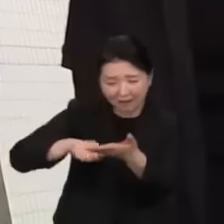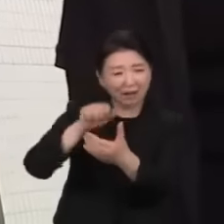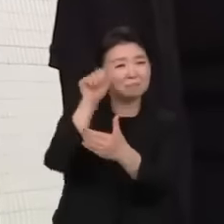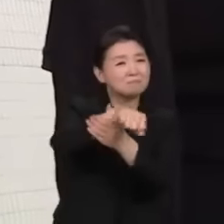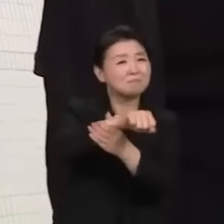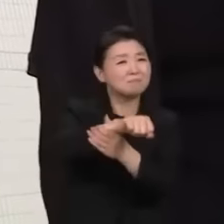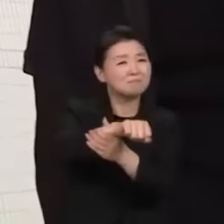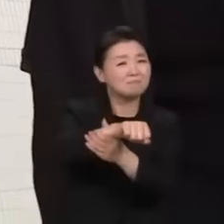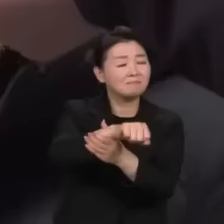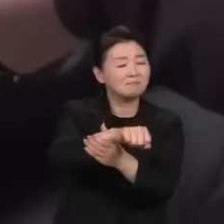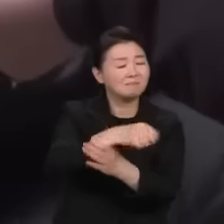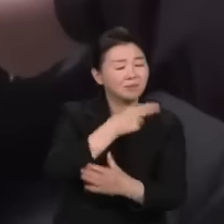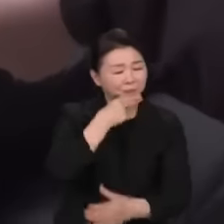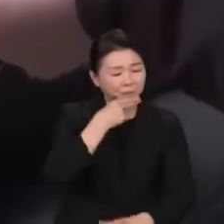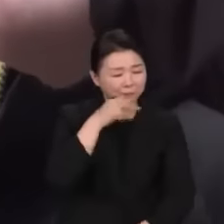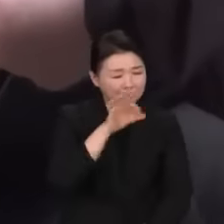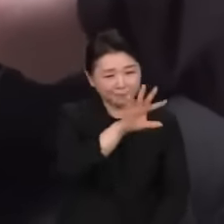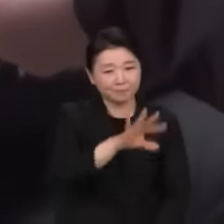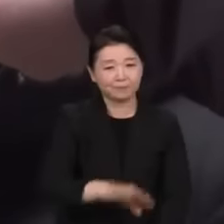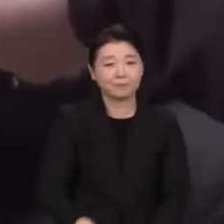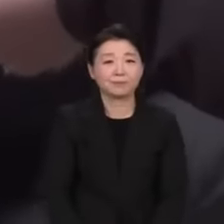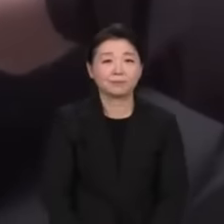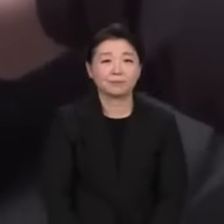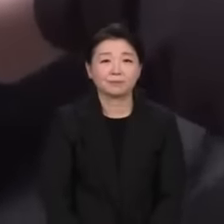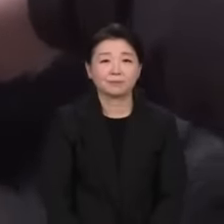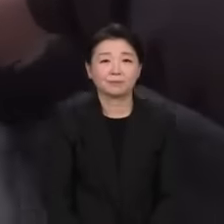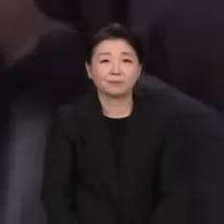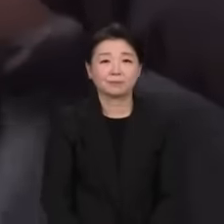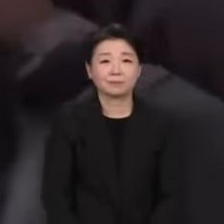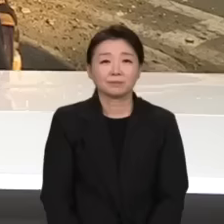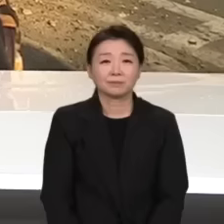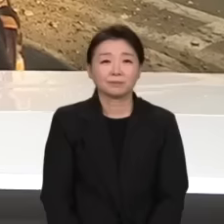않았습니다. JTBC 이승환입니다.